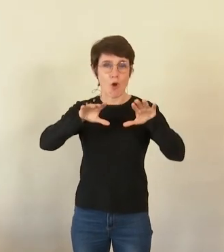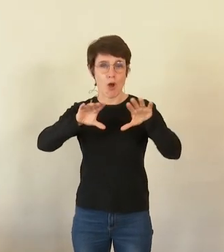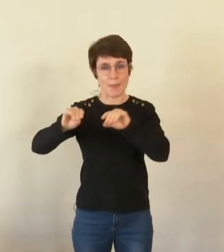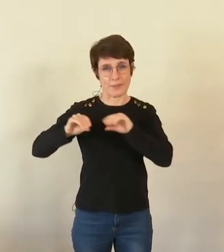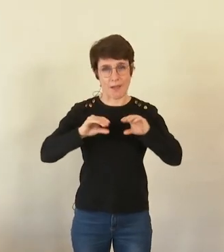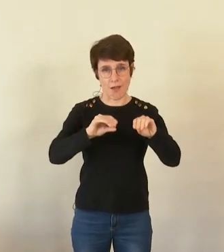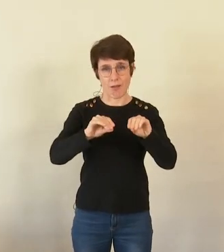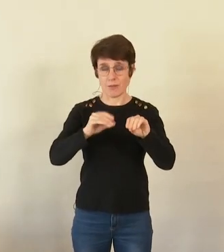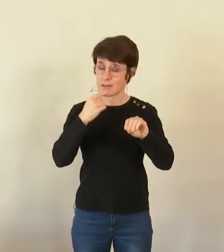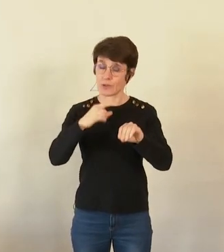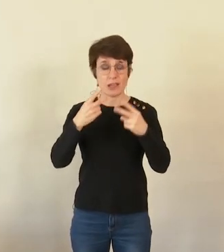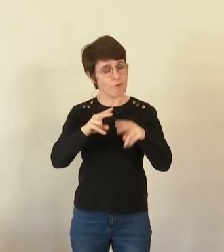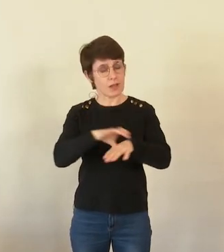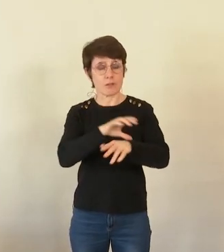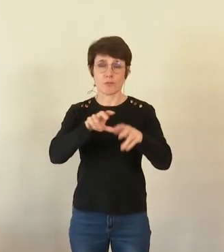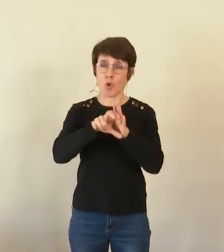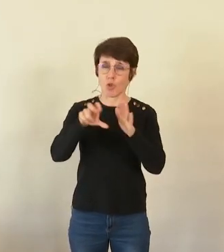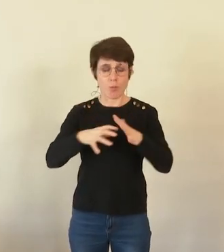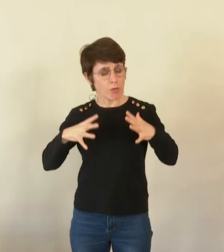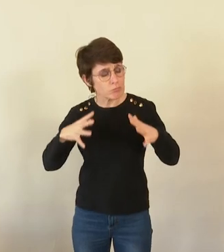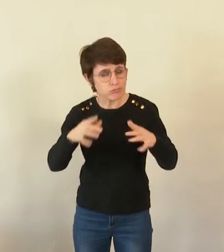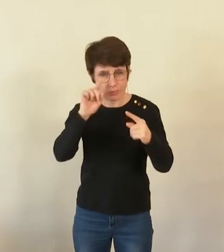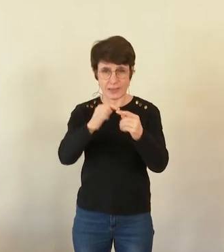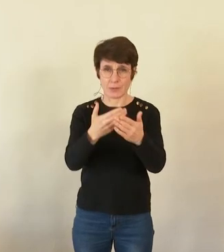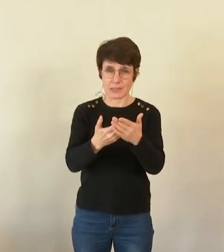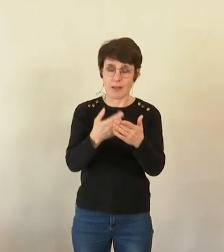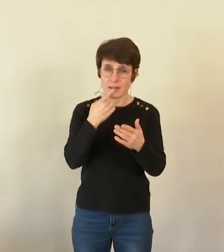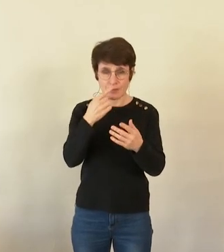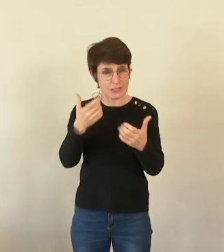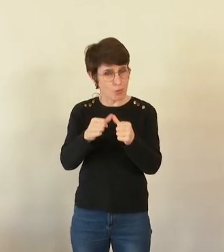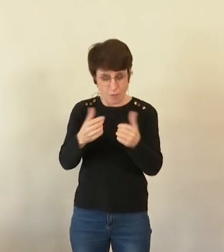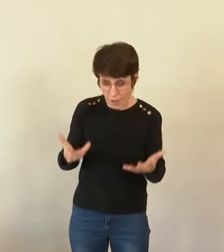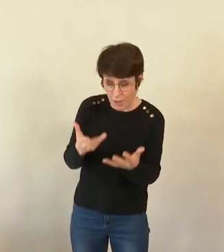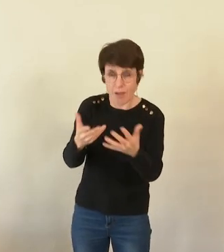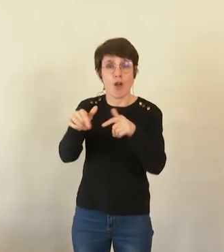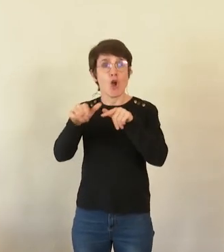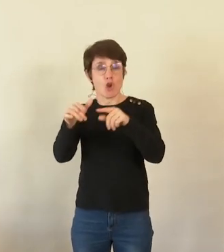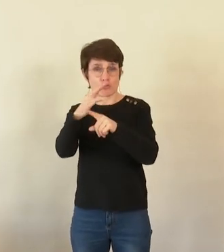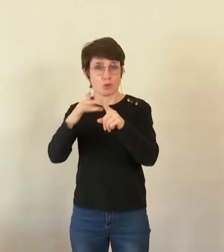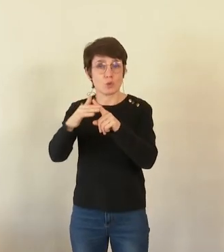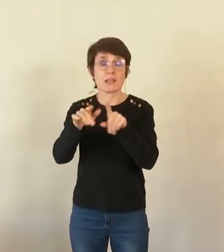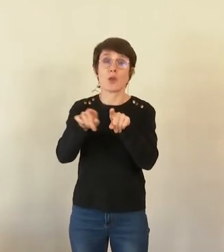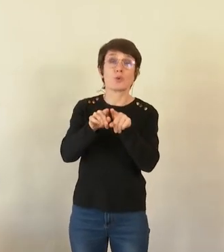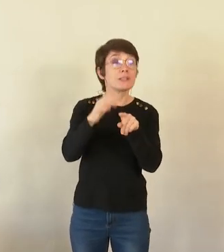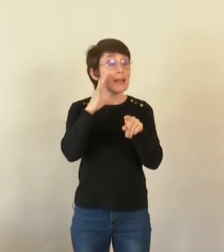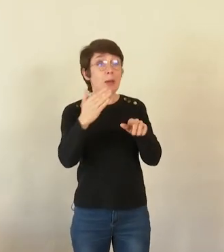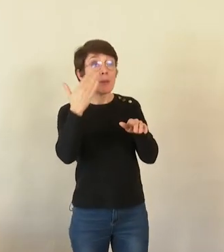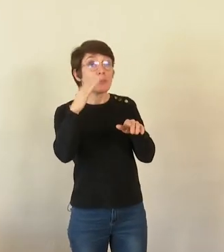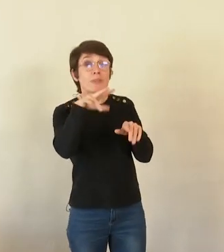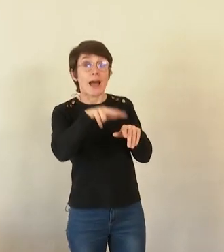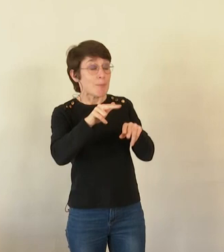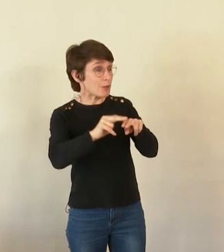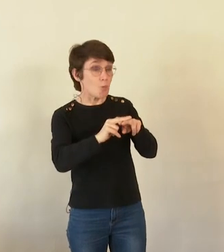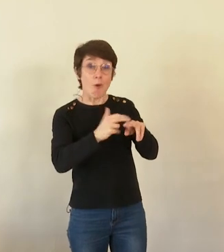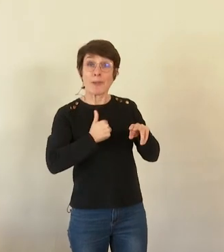ville sur cette question et comporte des mesures importantes en faveur du logement social prévoit également qu'en cas de vacances constatées et prolongé de logement